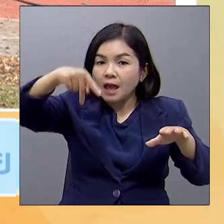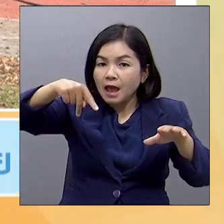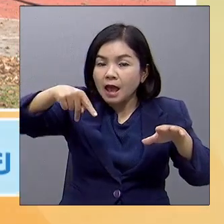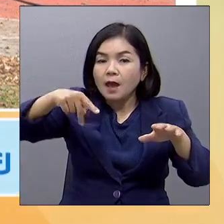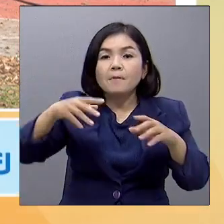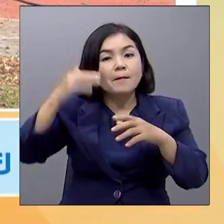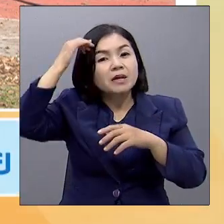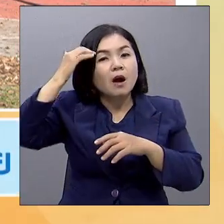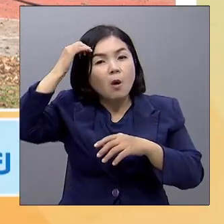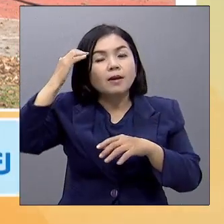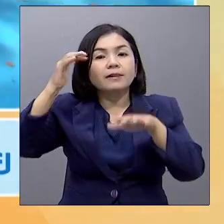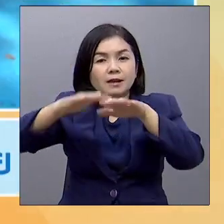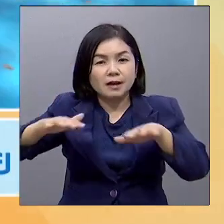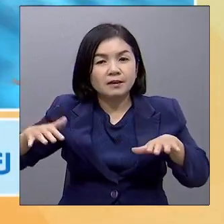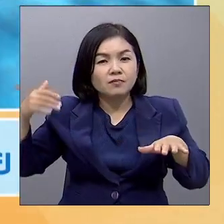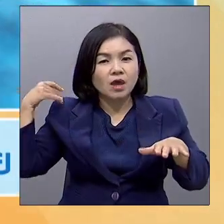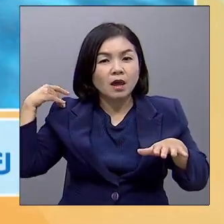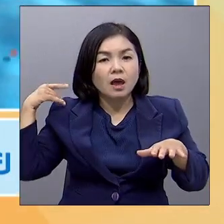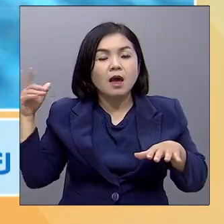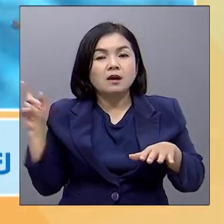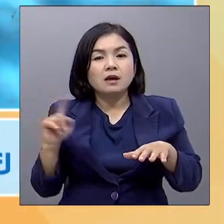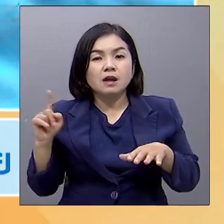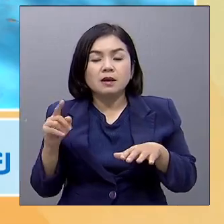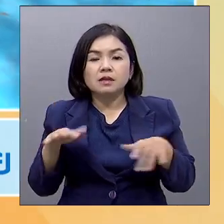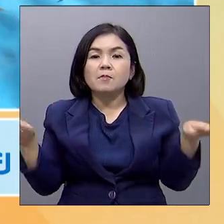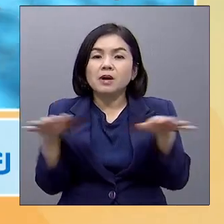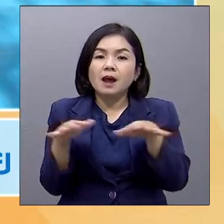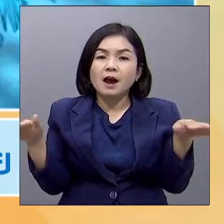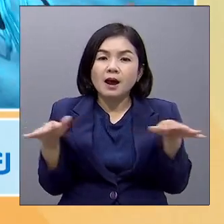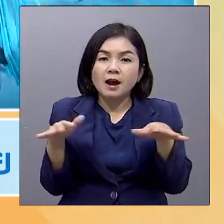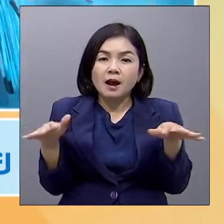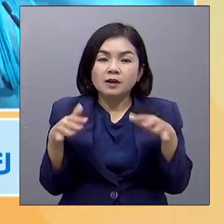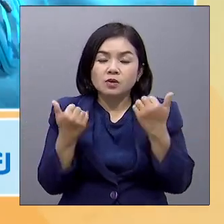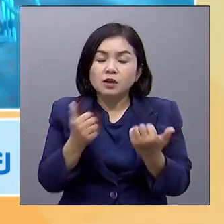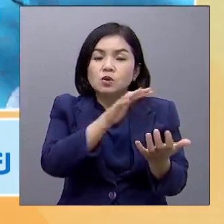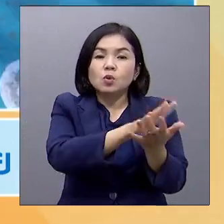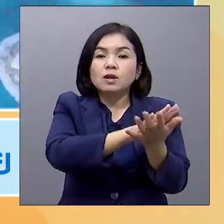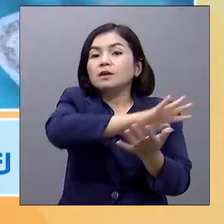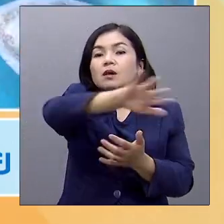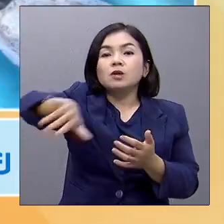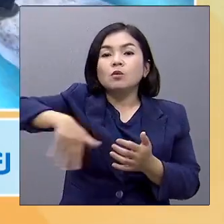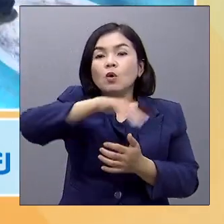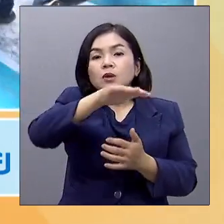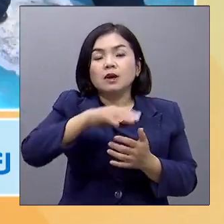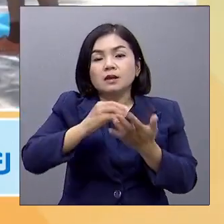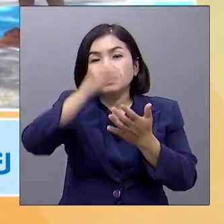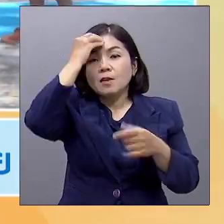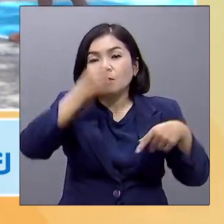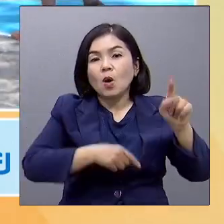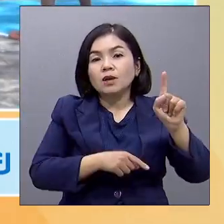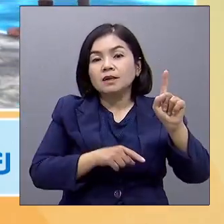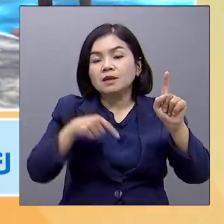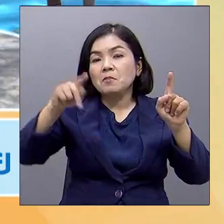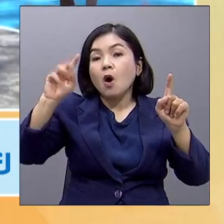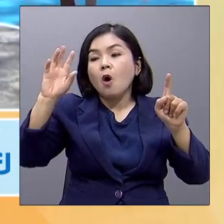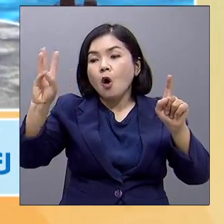ชทั่ในระดำปะถมศึษาไดไมมครูพระธษศึษ